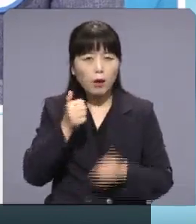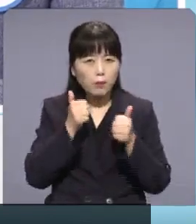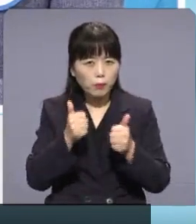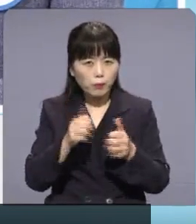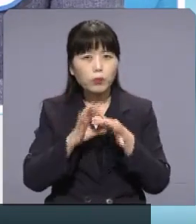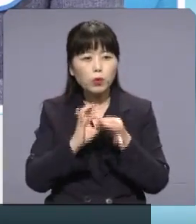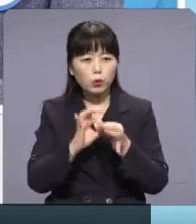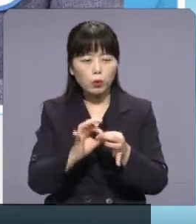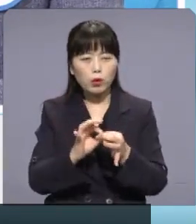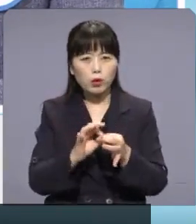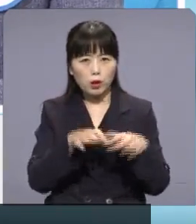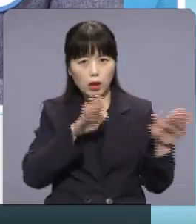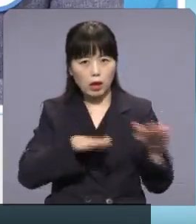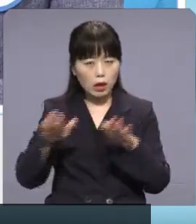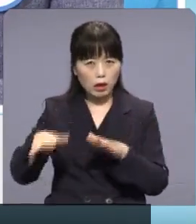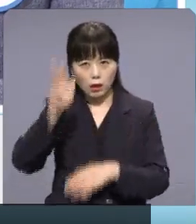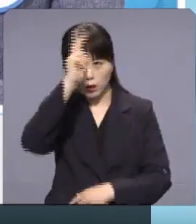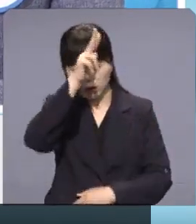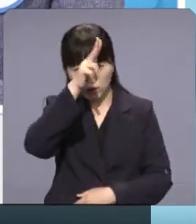통해서는